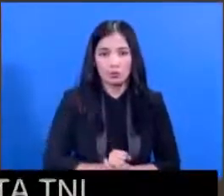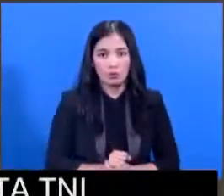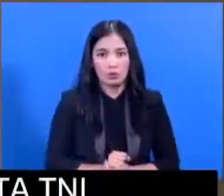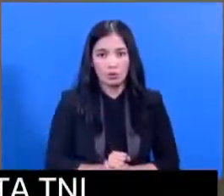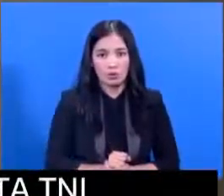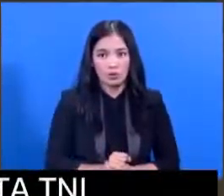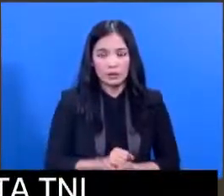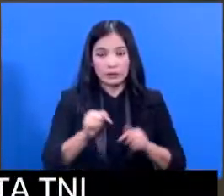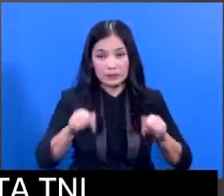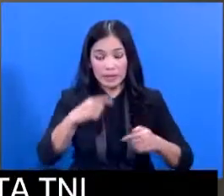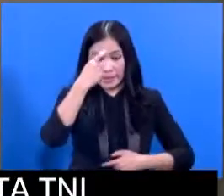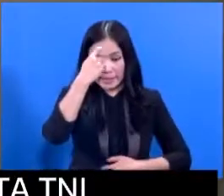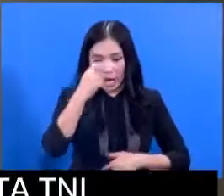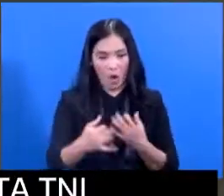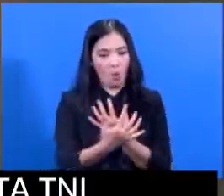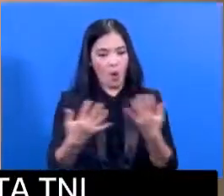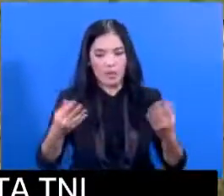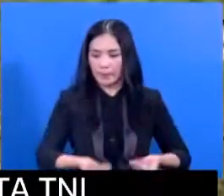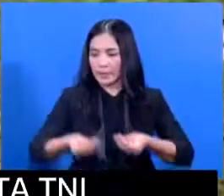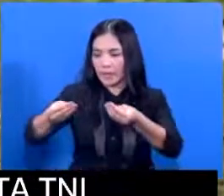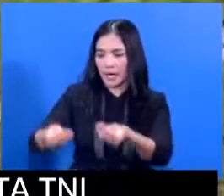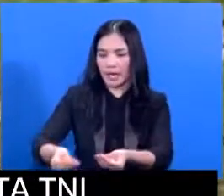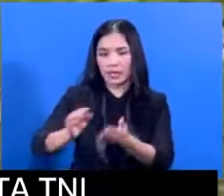Karena ulahnya, warga kemudian menyerahkan pelaku